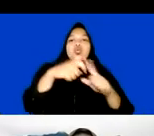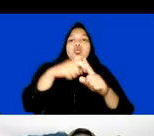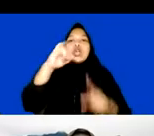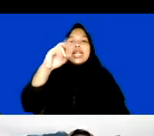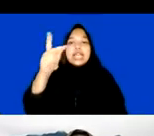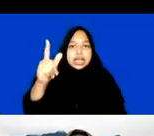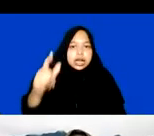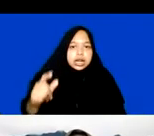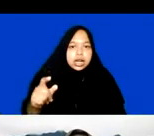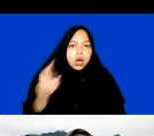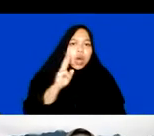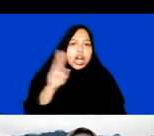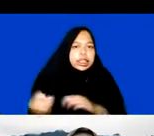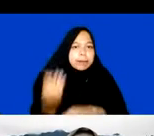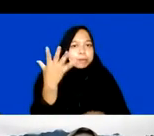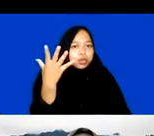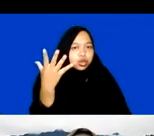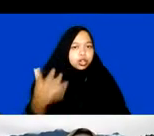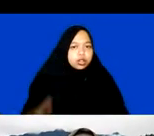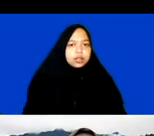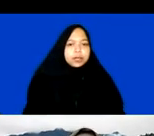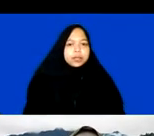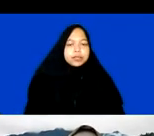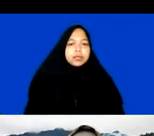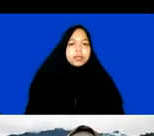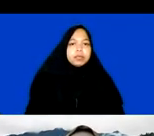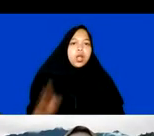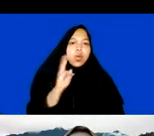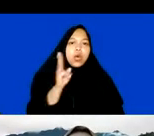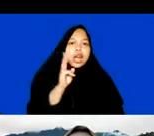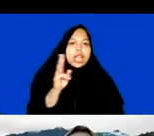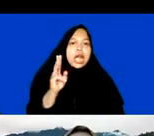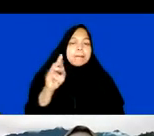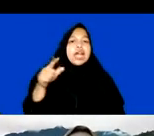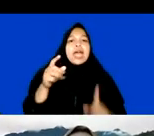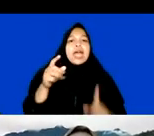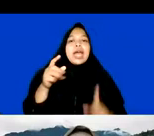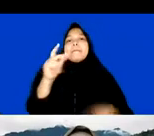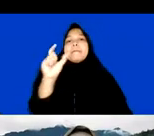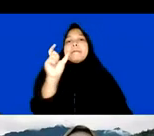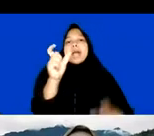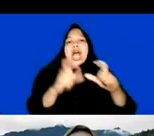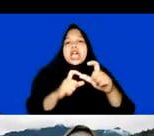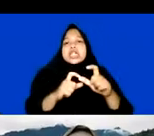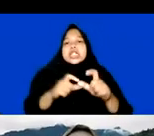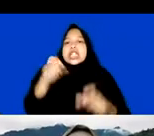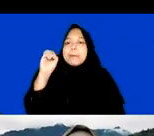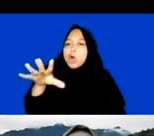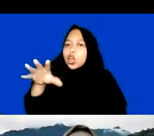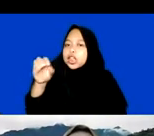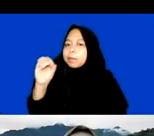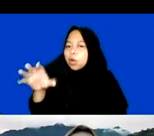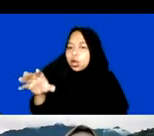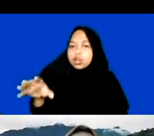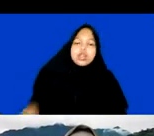kan. Terus untuk colornya saya pakai brush, saya semprot gitu. Terus nanti detail-detailnya saya